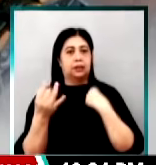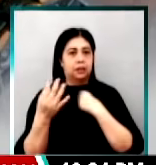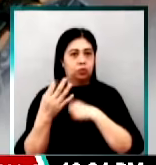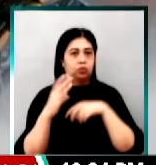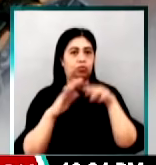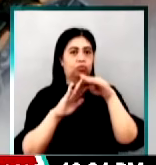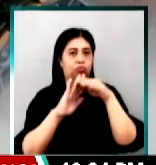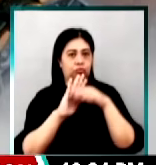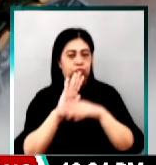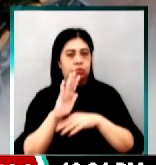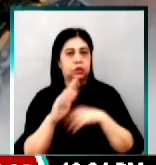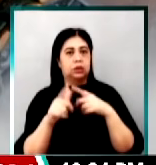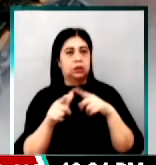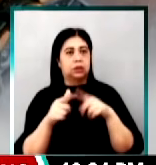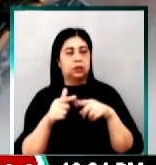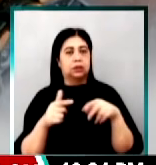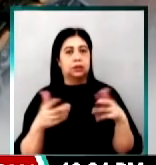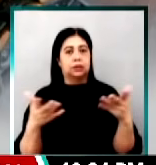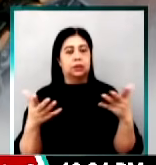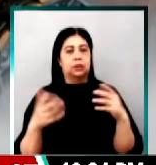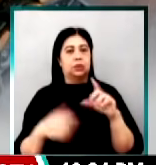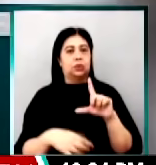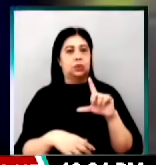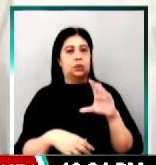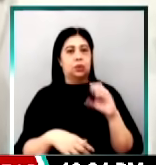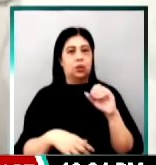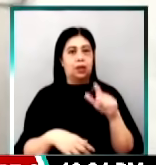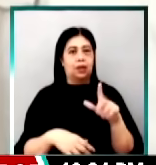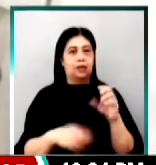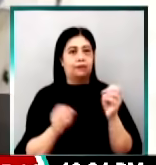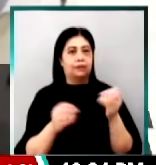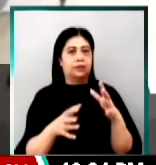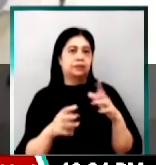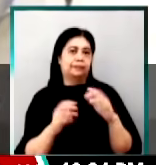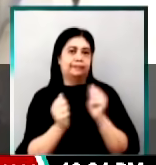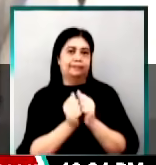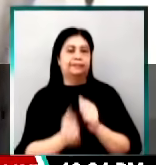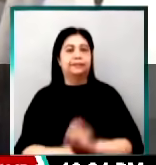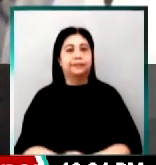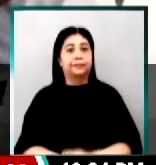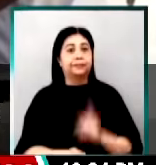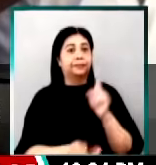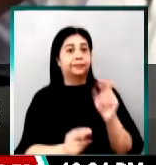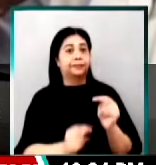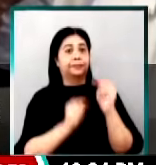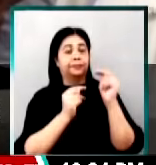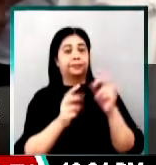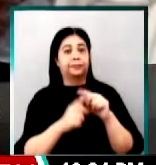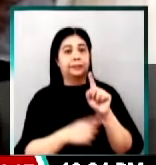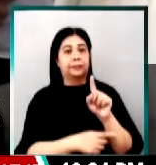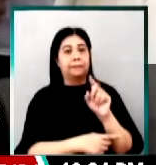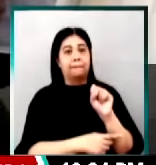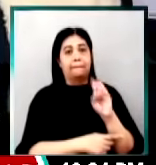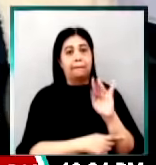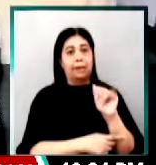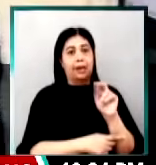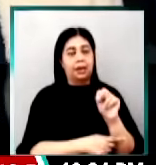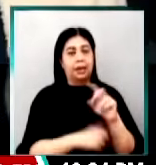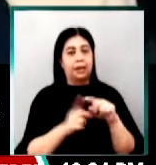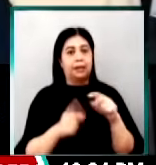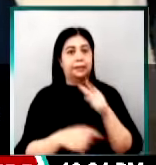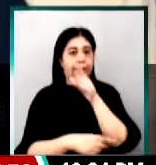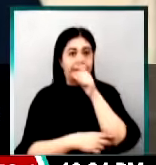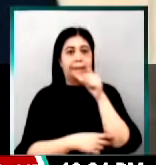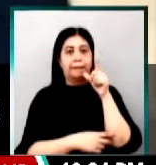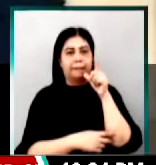Tapos yung mga local officials kasama rin dyan. Ang isa naman sa mga nominee ng Isang Bayan na si Vice President Lenny Robredo,